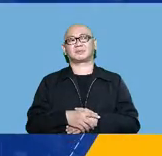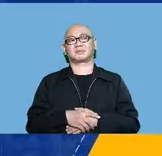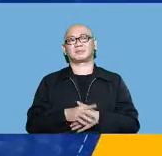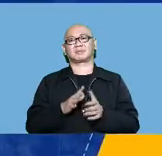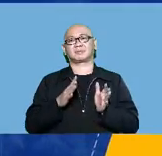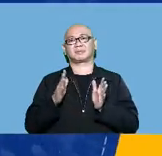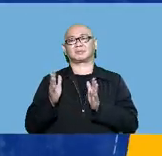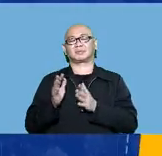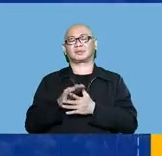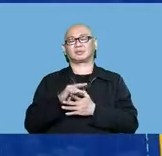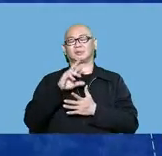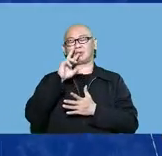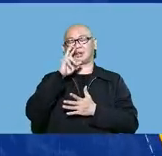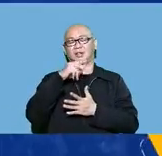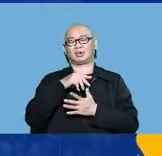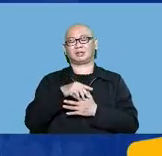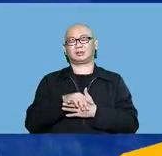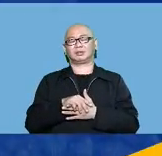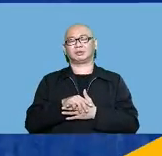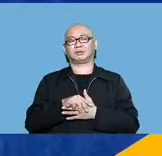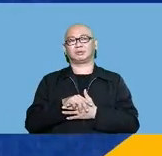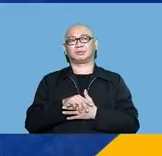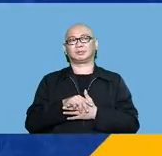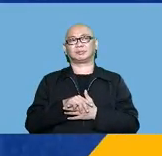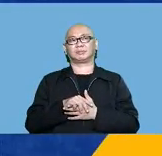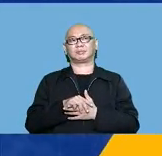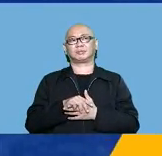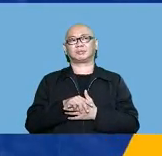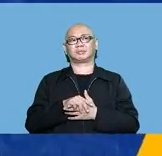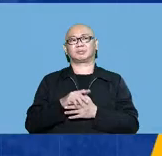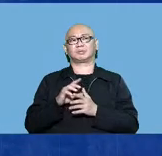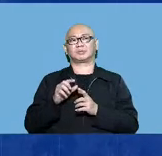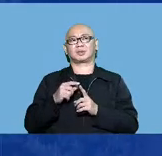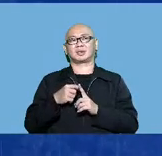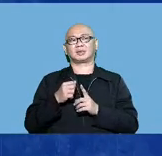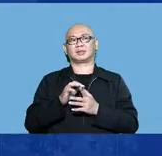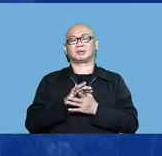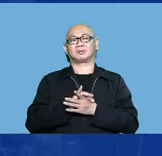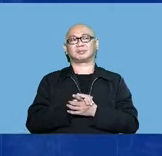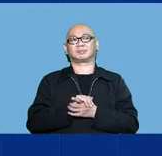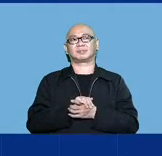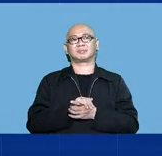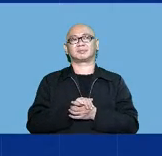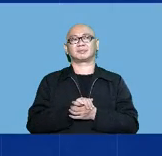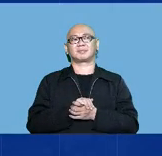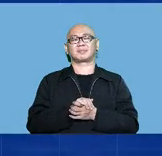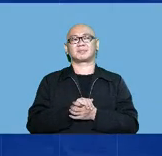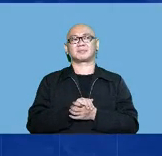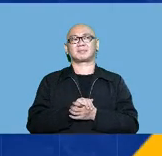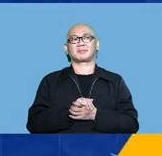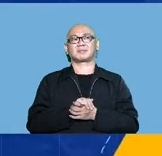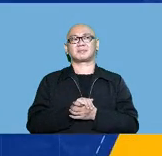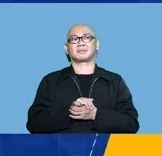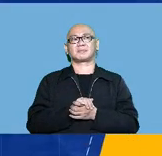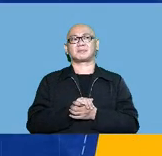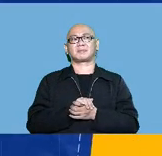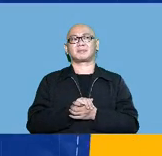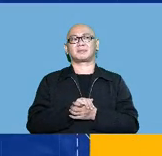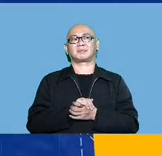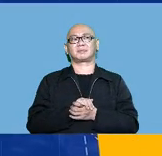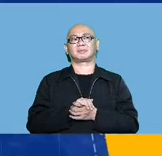Kemudian saudara sepupu saya lagi, ini putra dari bulik saya sama dengan Mas Is Bandrio, yakni Brigadir